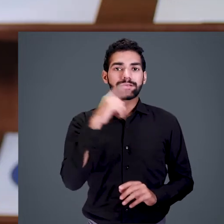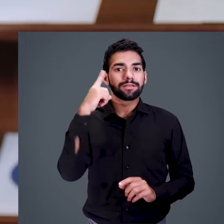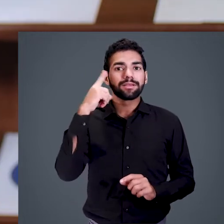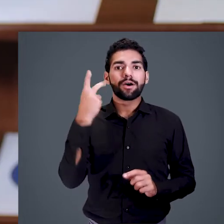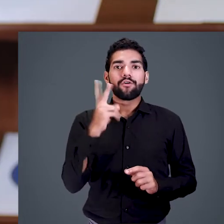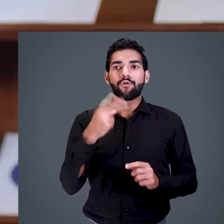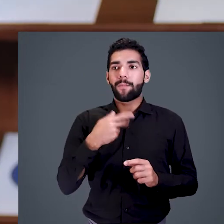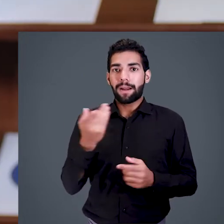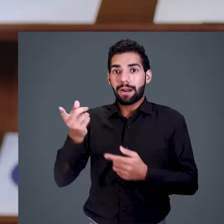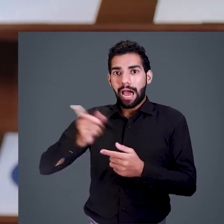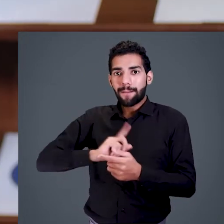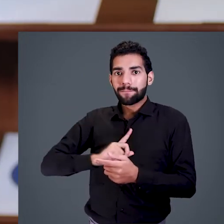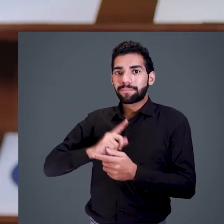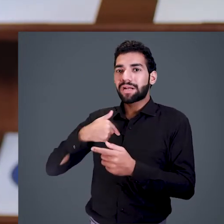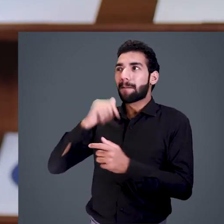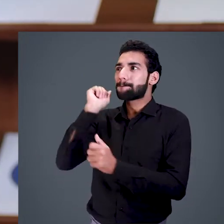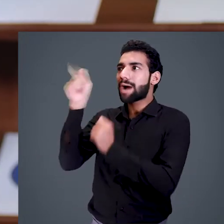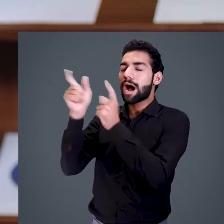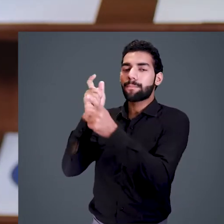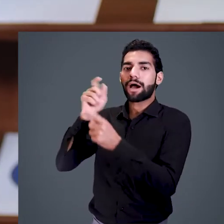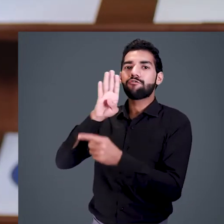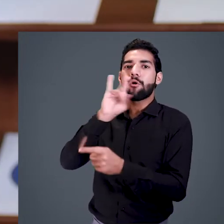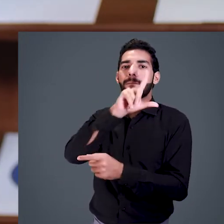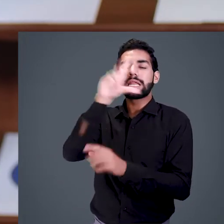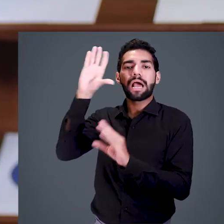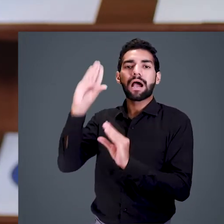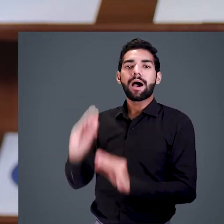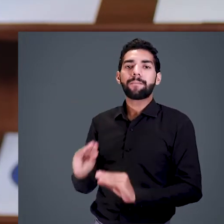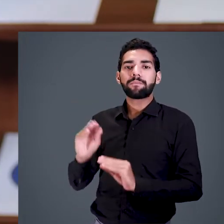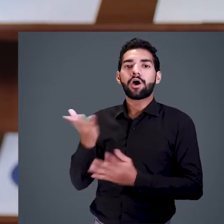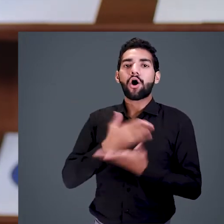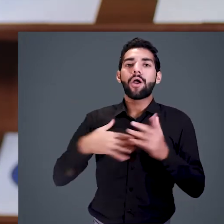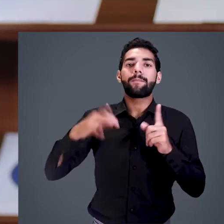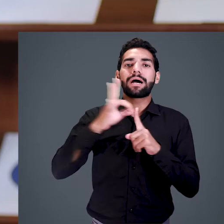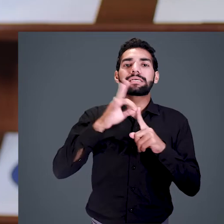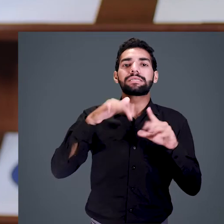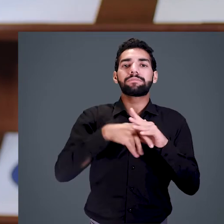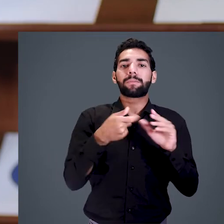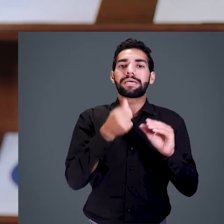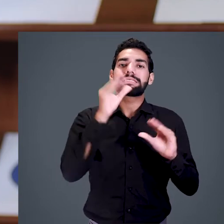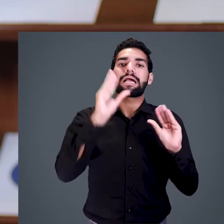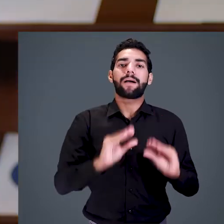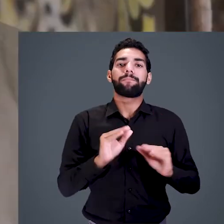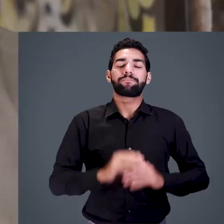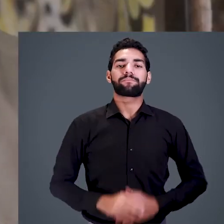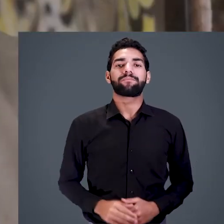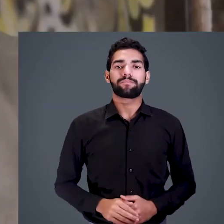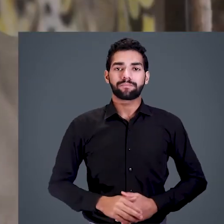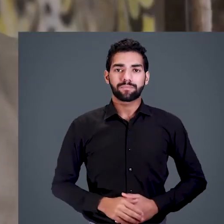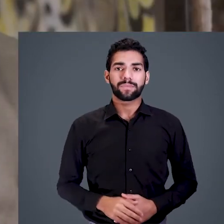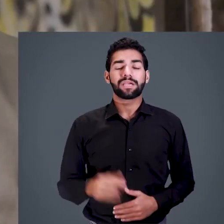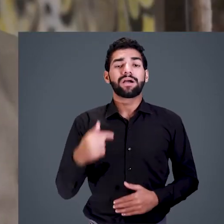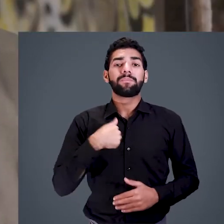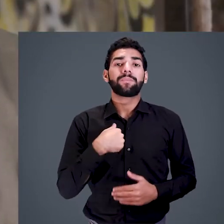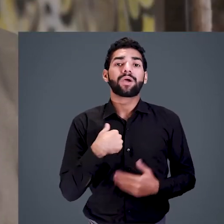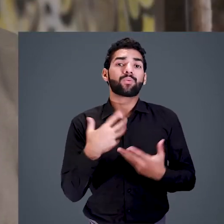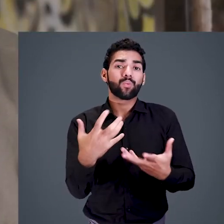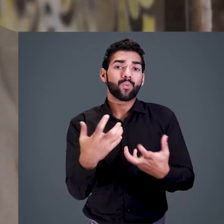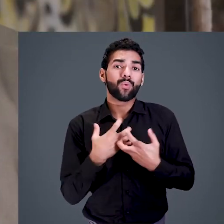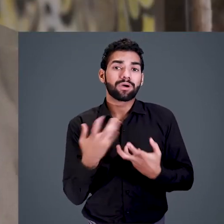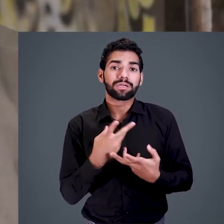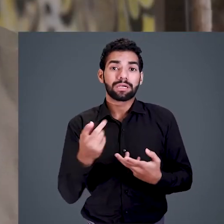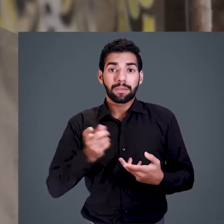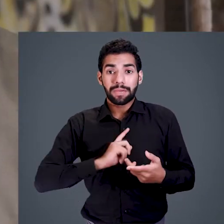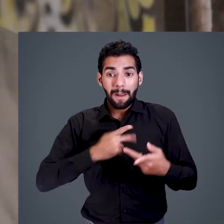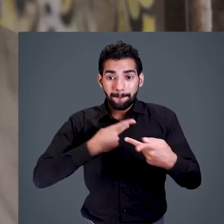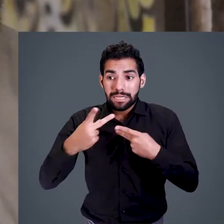آپ کا امپورٹ بل کم ہو جائے گا اور آپ کے ملک میں آٹومیٹیکلی انفلیشن کم ہو جائے گی. خواہشات یہ ہیں کہ میں